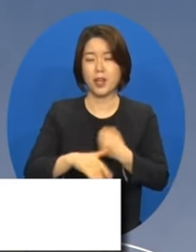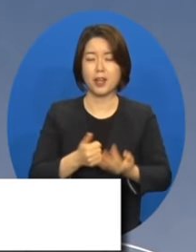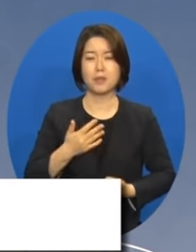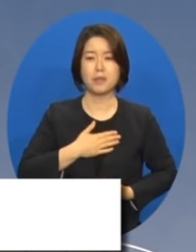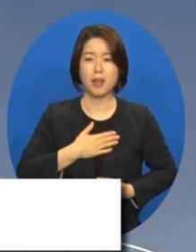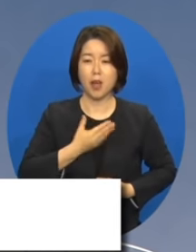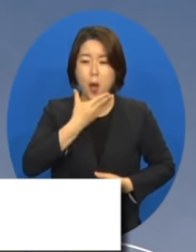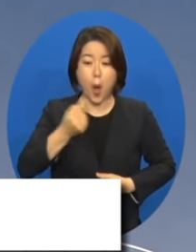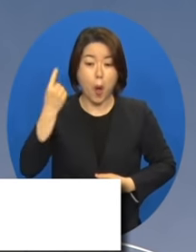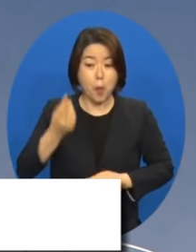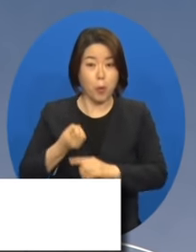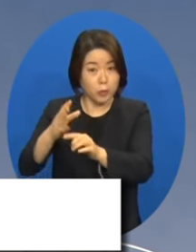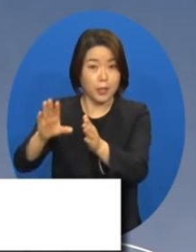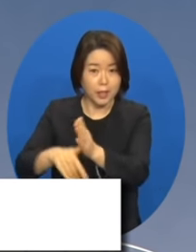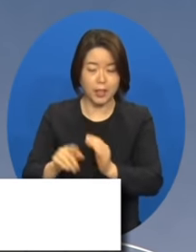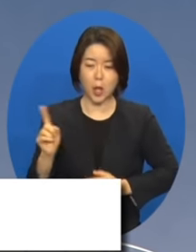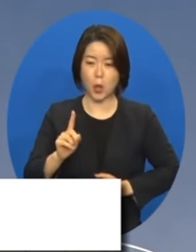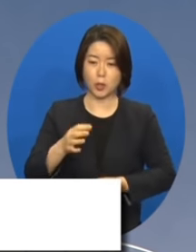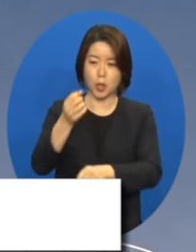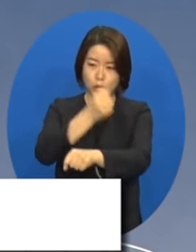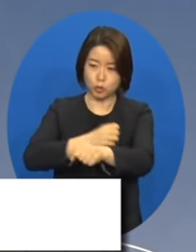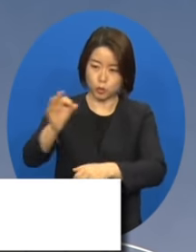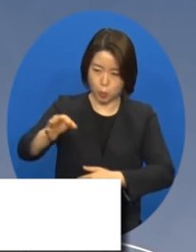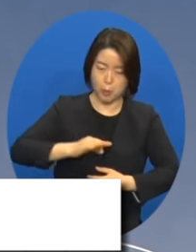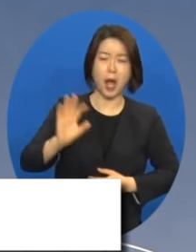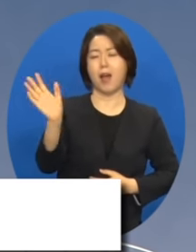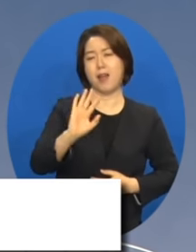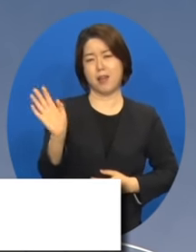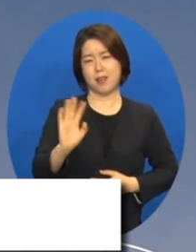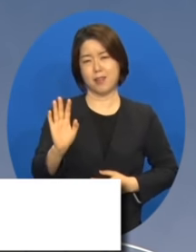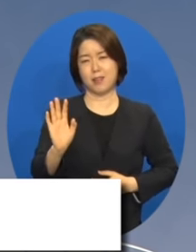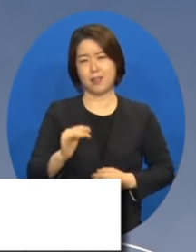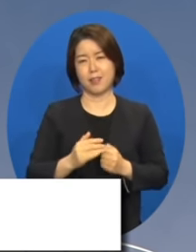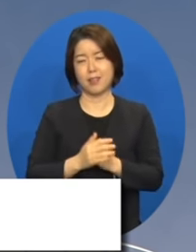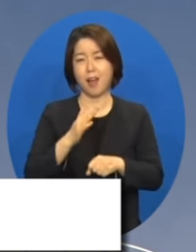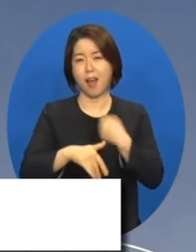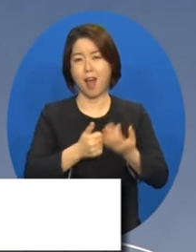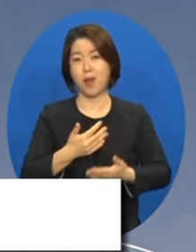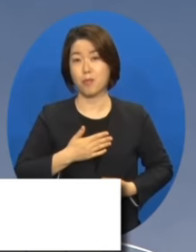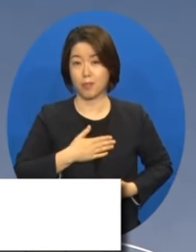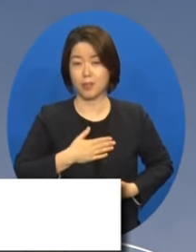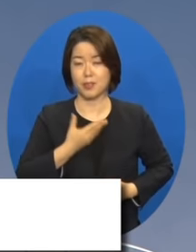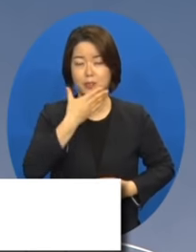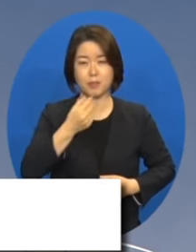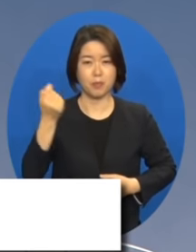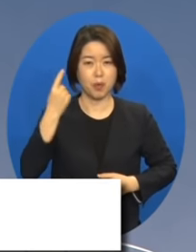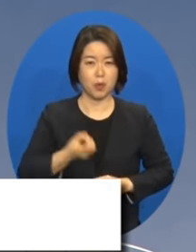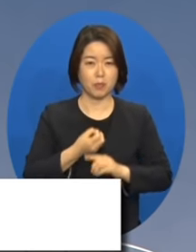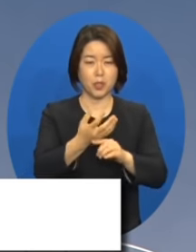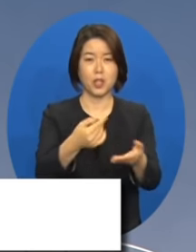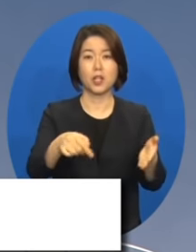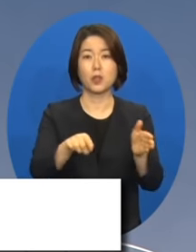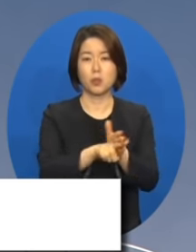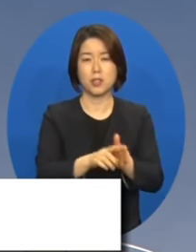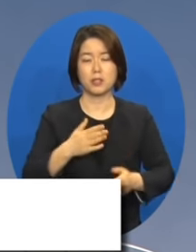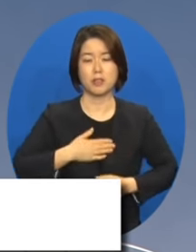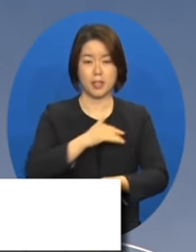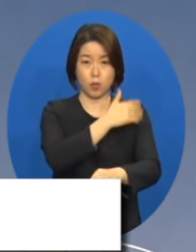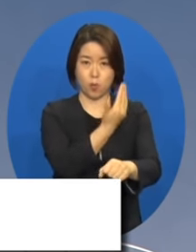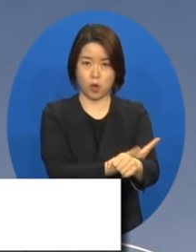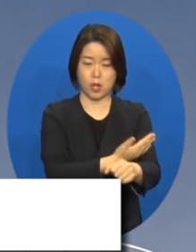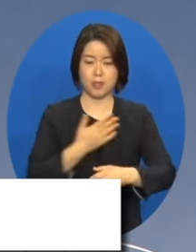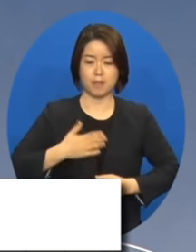복음을 전하면서 어떤 삭스를 받지 않았습니다 하나님 저는 복음을 전하기 위해서 내 권리를